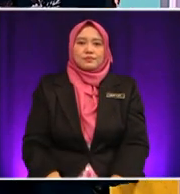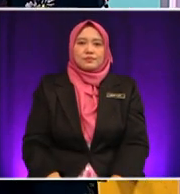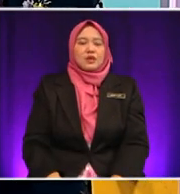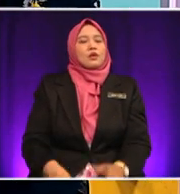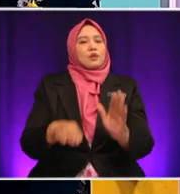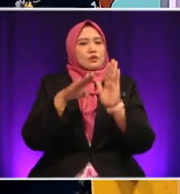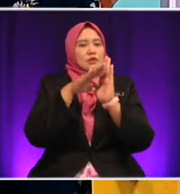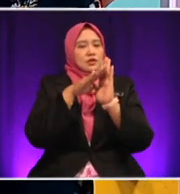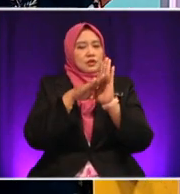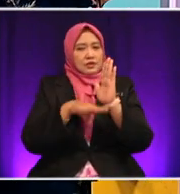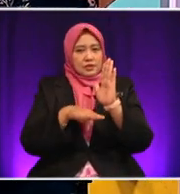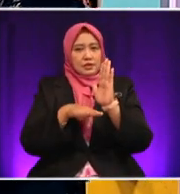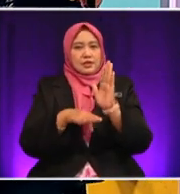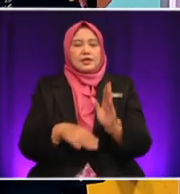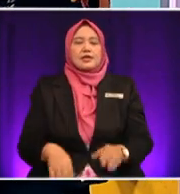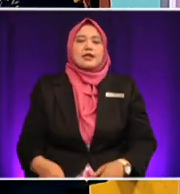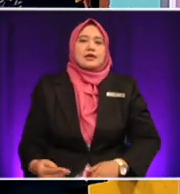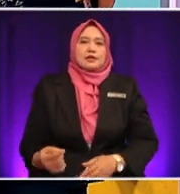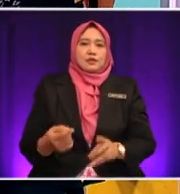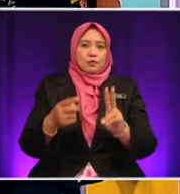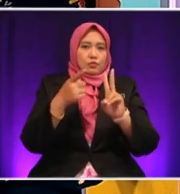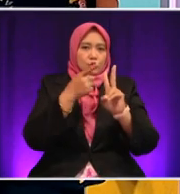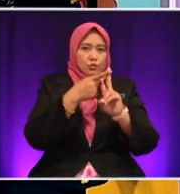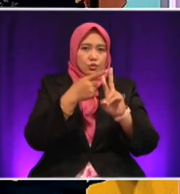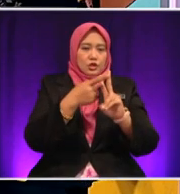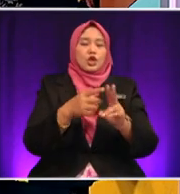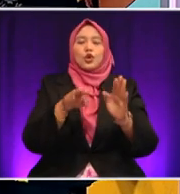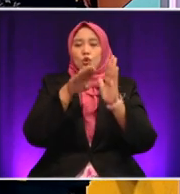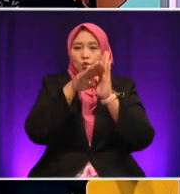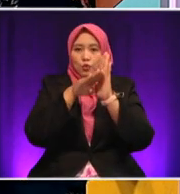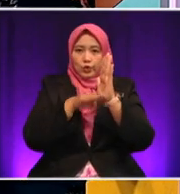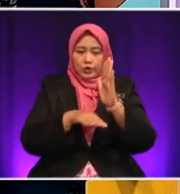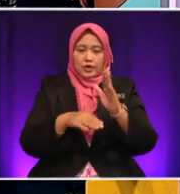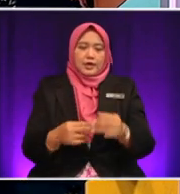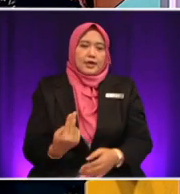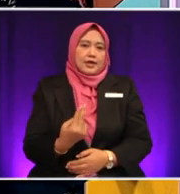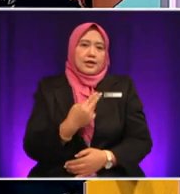ciptaan tempatan Kenapa kita kurang hasil ciptaan tempat